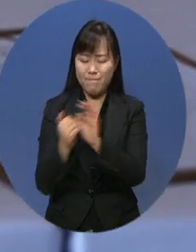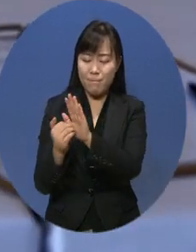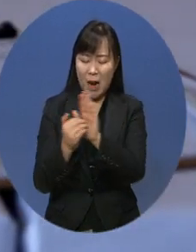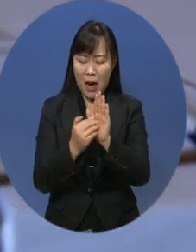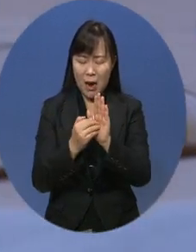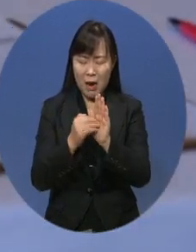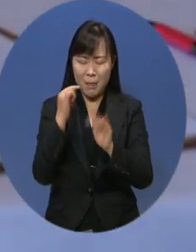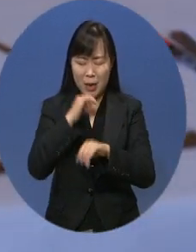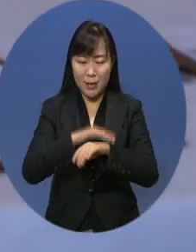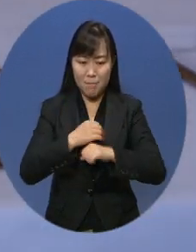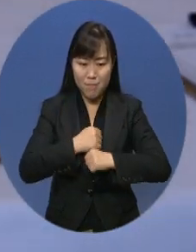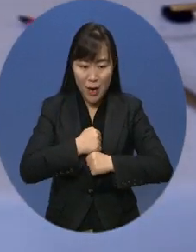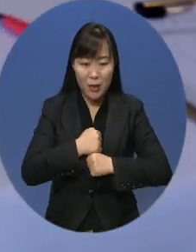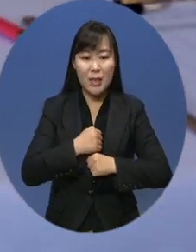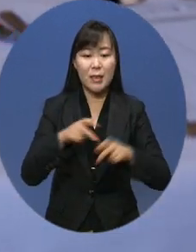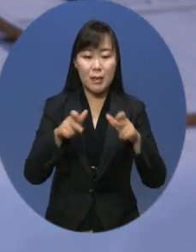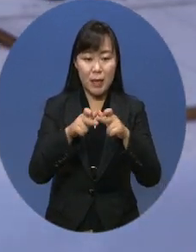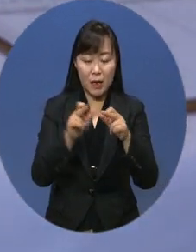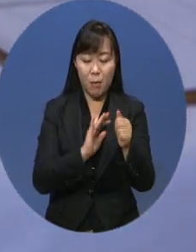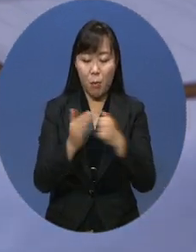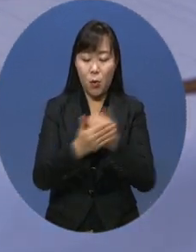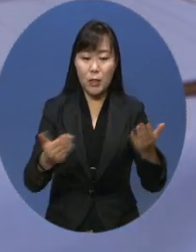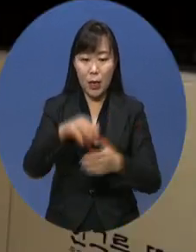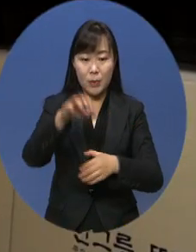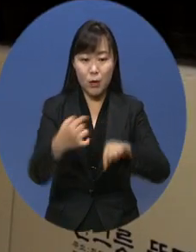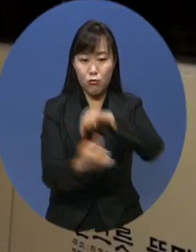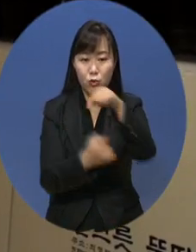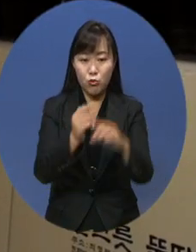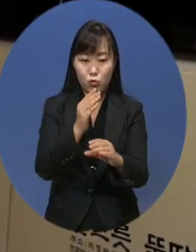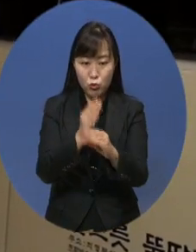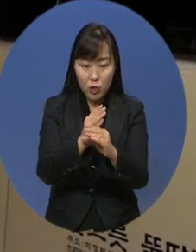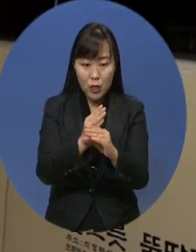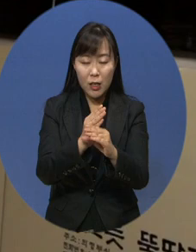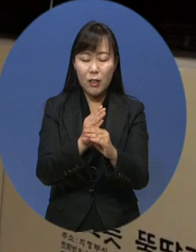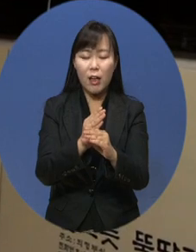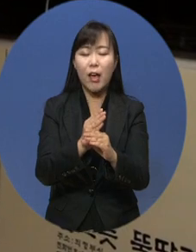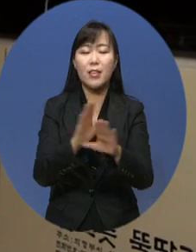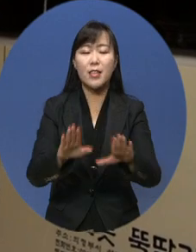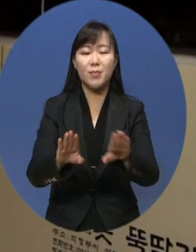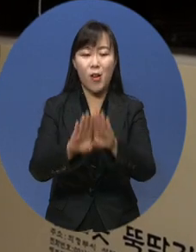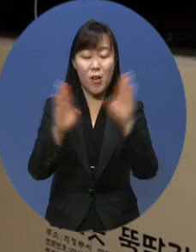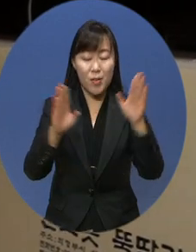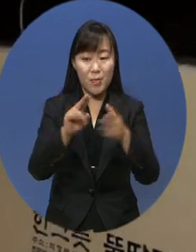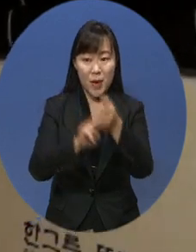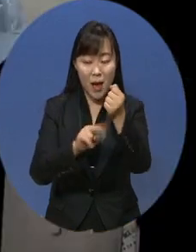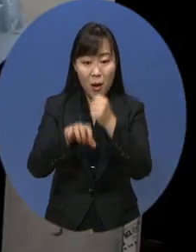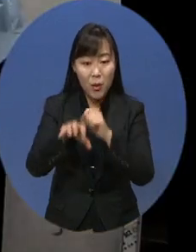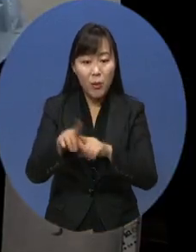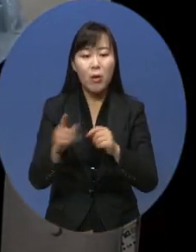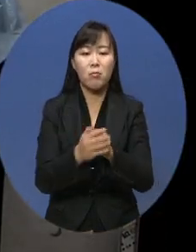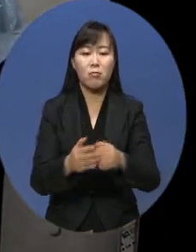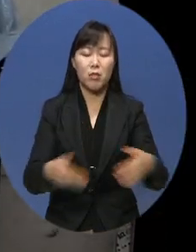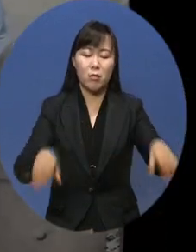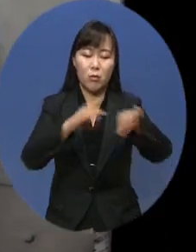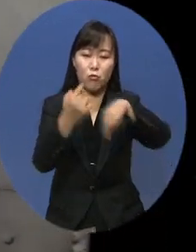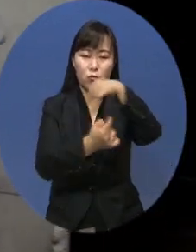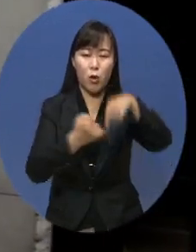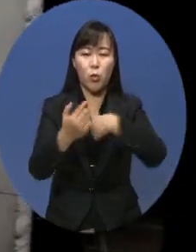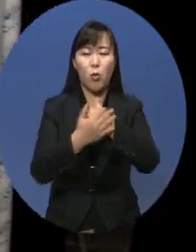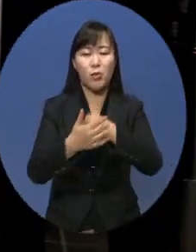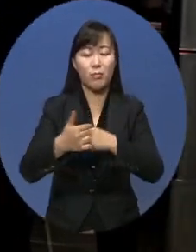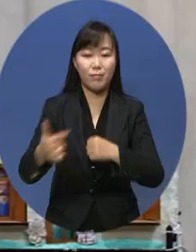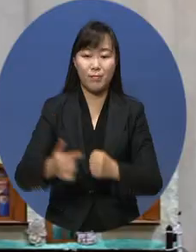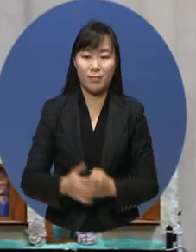방역수칙을 준수하며 장애인 보호작업장을 운영하고 있는 가운데 열린 이 바자회는 시설 운영에 큰 도움이